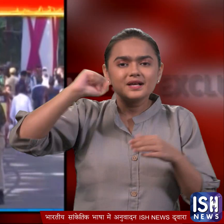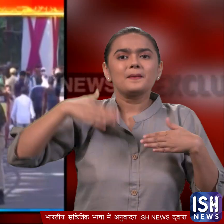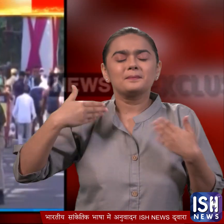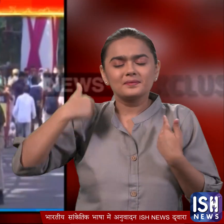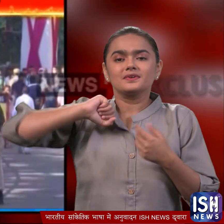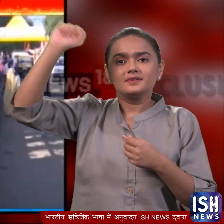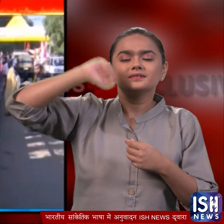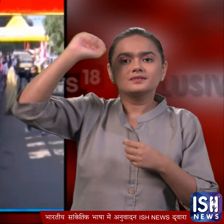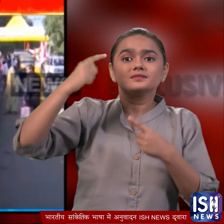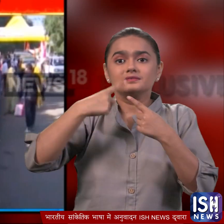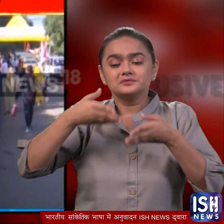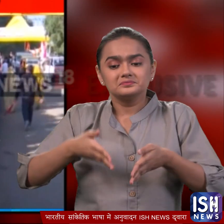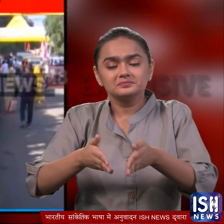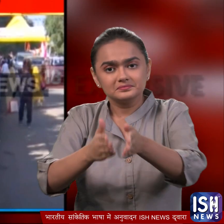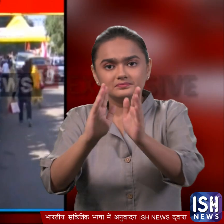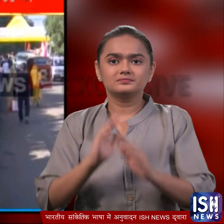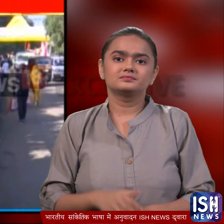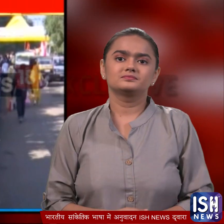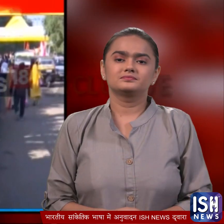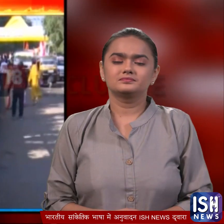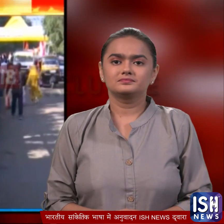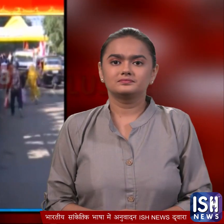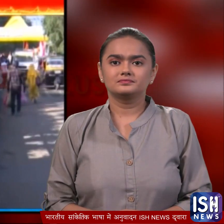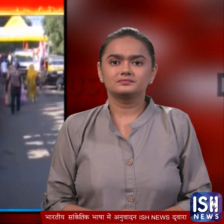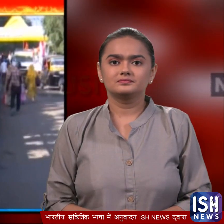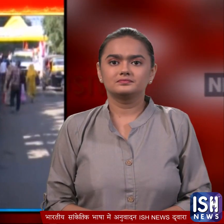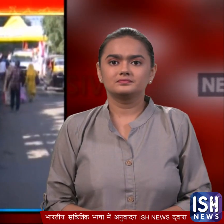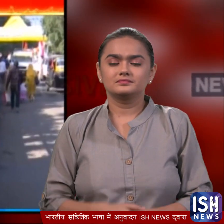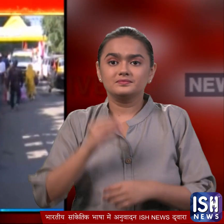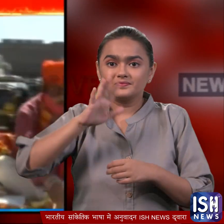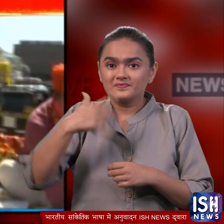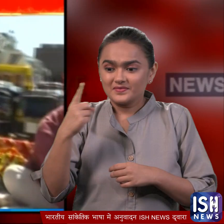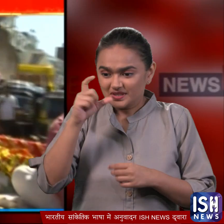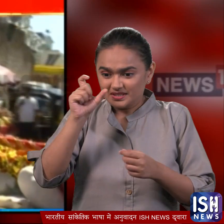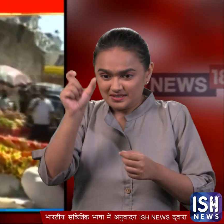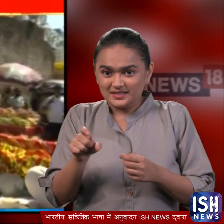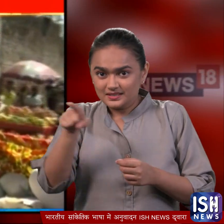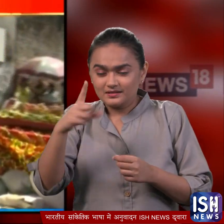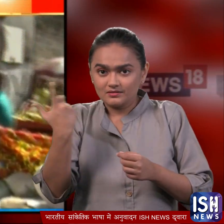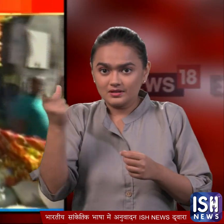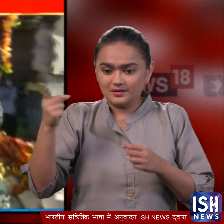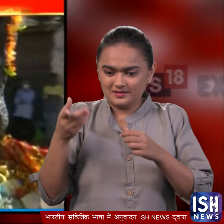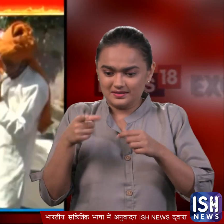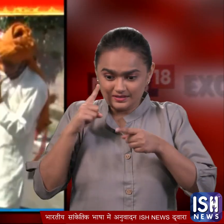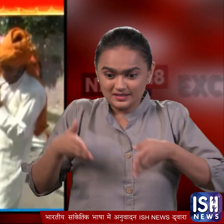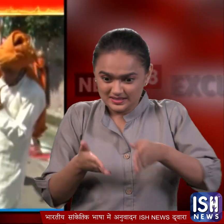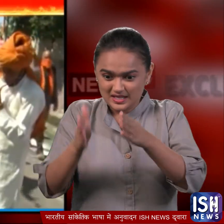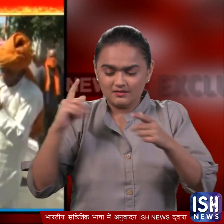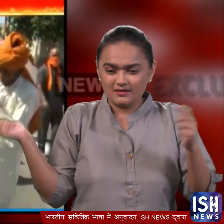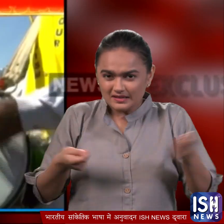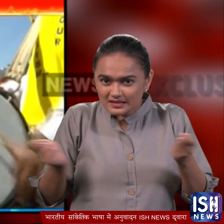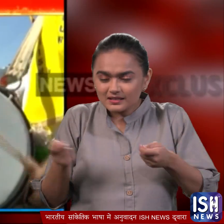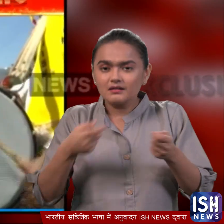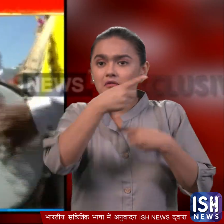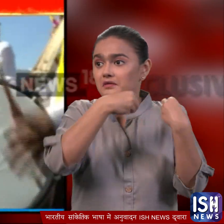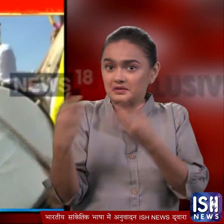लगाते हुए पूरा करते दिखे। जोर से बोलो जय माता दी, प्रेम से बोलो जय माता दी। श्री माता वैष्णो देवी श्राइन बोर्ड ने भक्तों के लिए